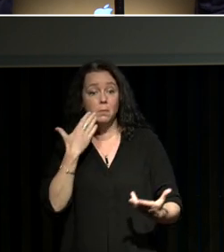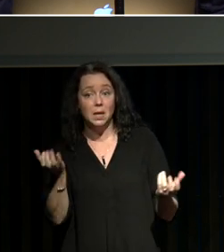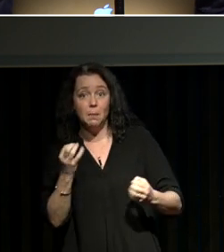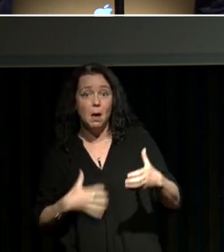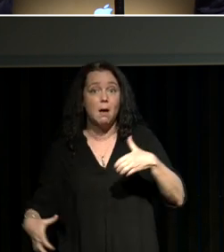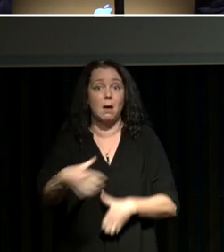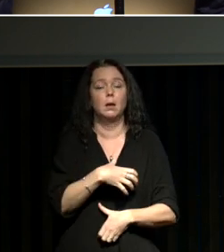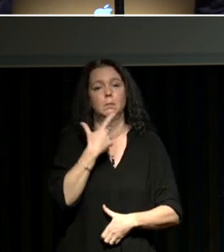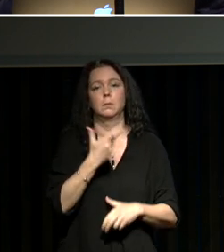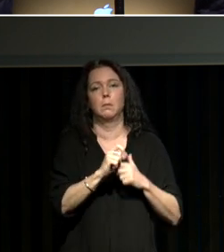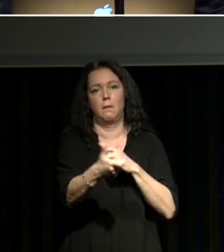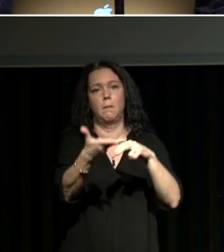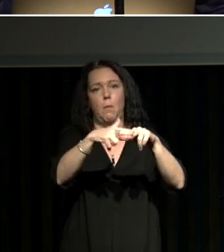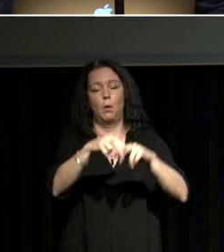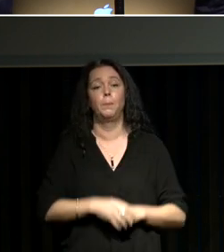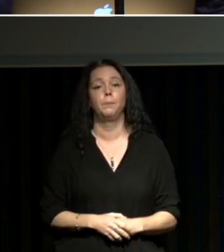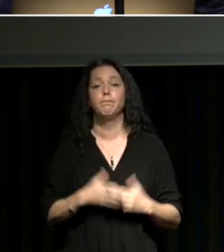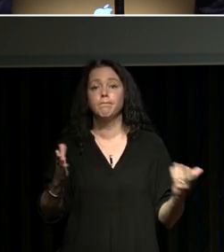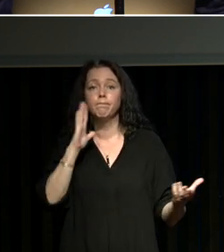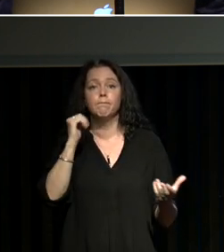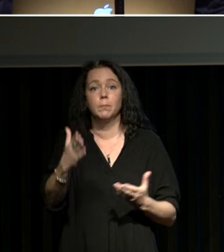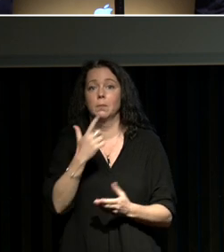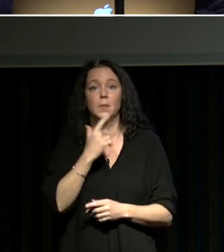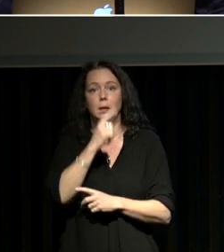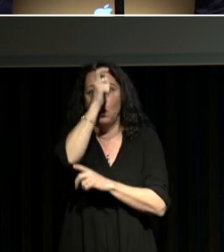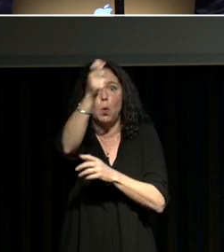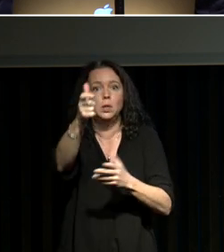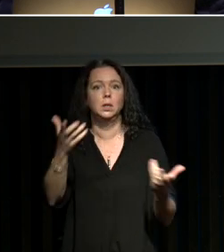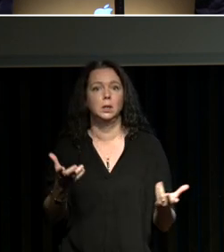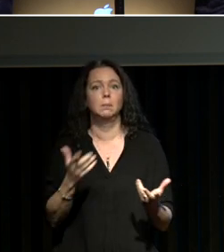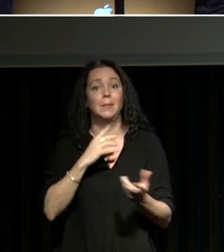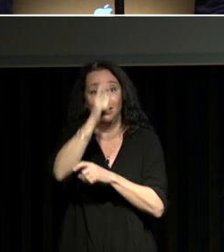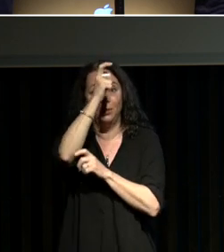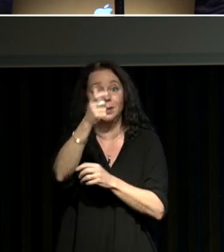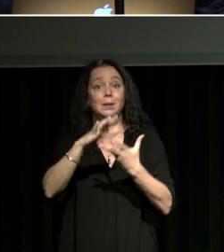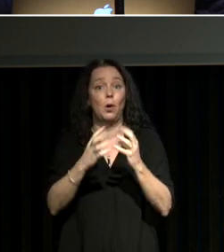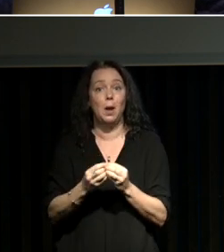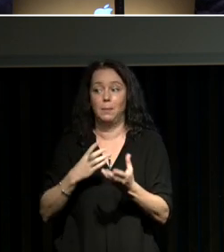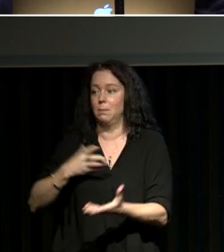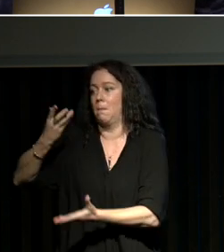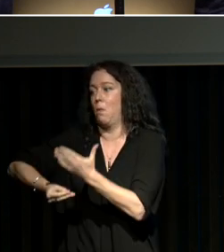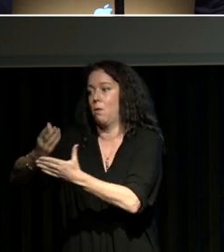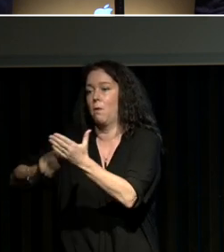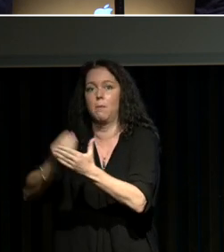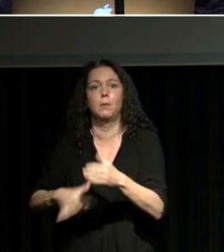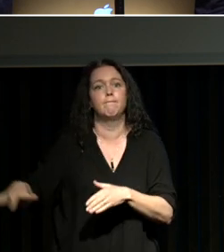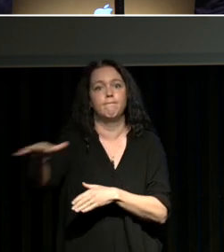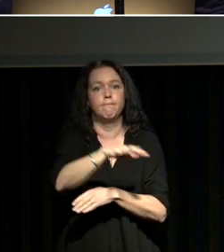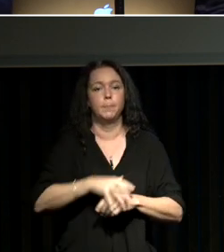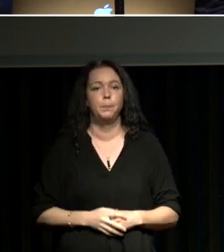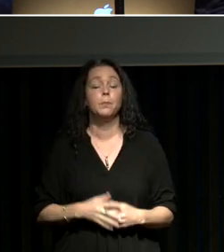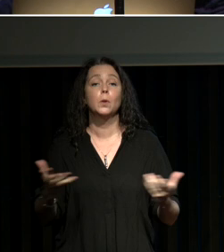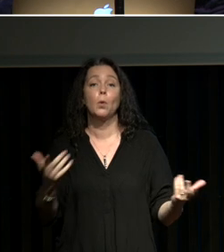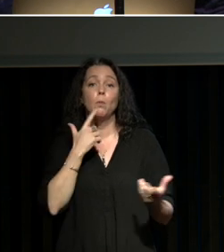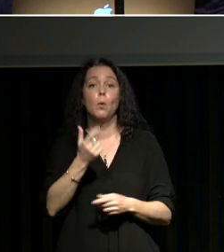c'est une évidence. Et malheureusement, c'est une telle évidence qu'il y a une pénurie importante. Pour que cette évidence puisse survenir, il